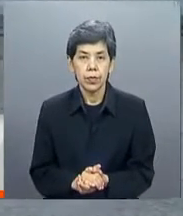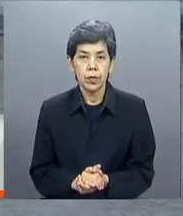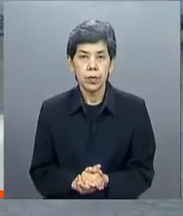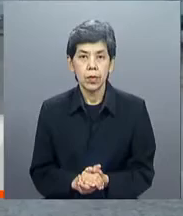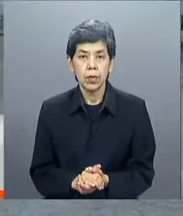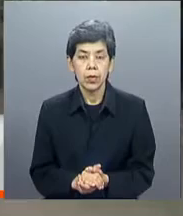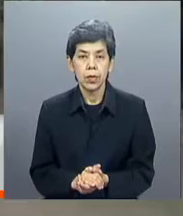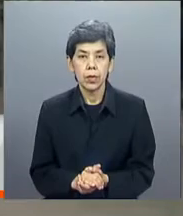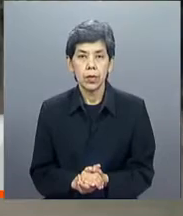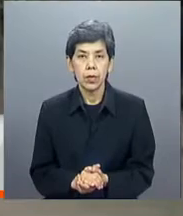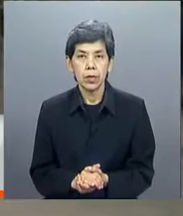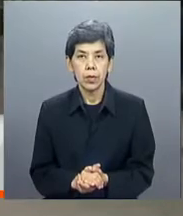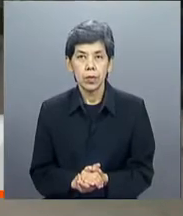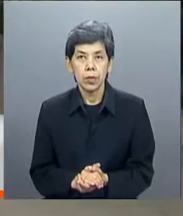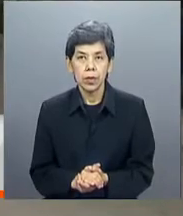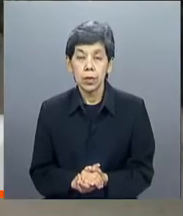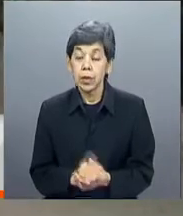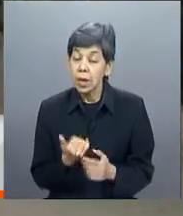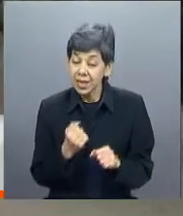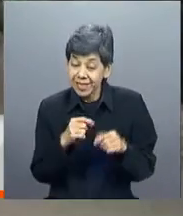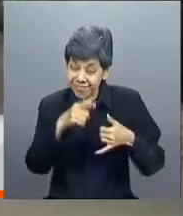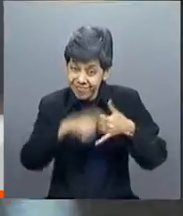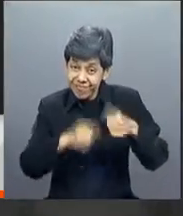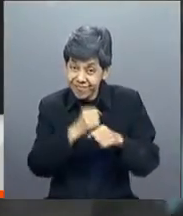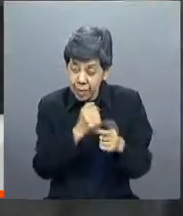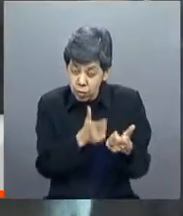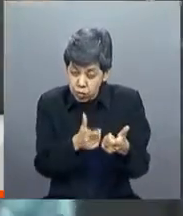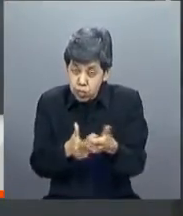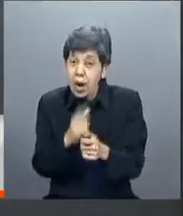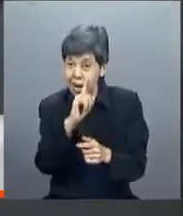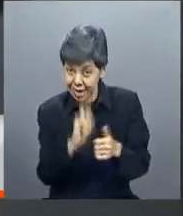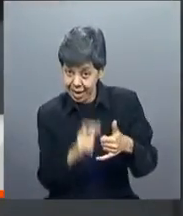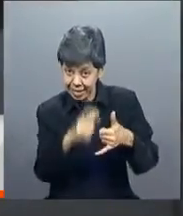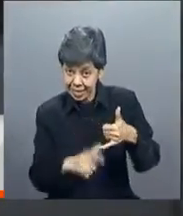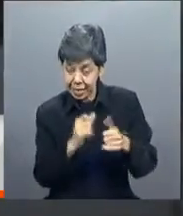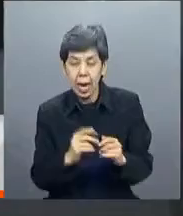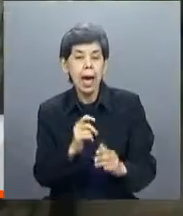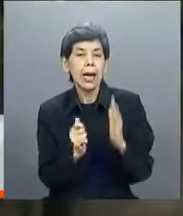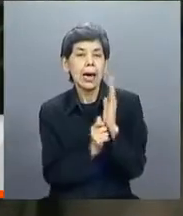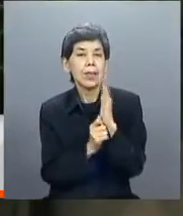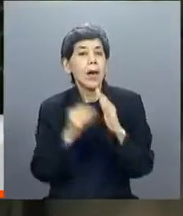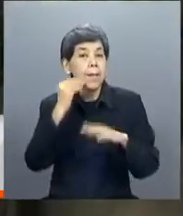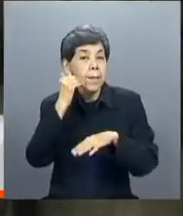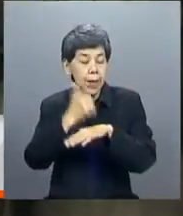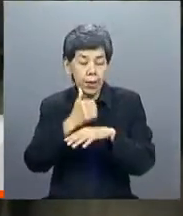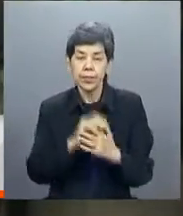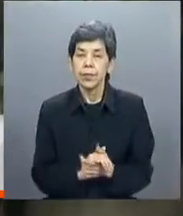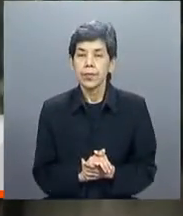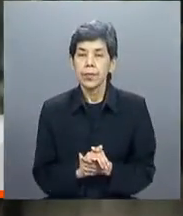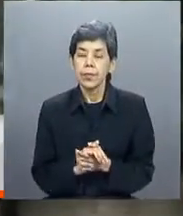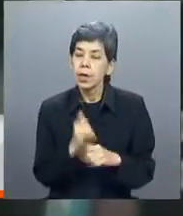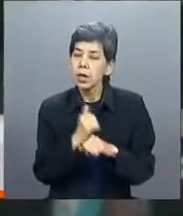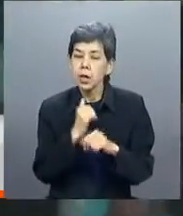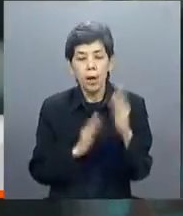สายบุรีสำหรับความคืบหน้าผู้ก่อเหตุที่ยิงนายมะยูตีเจ๊มะกำนันตำบบลมายออำเภอมายอจังหวัด